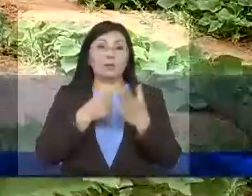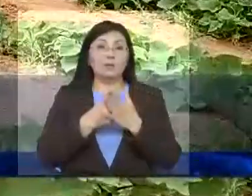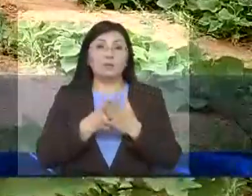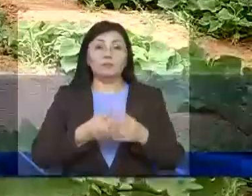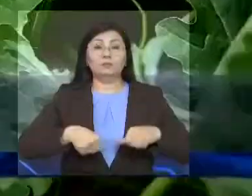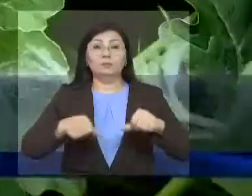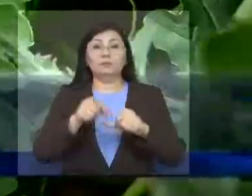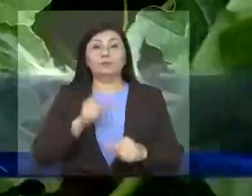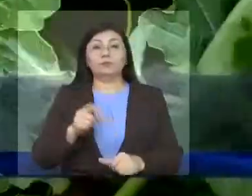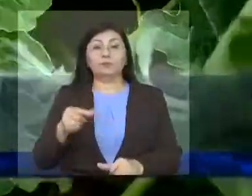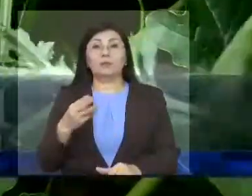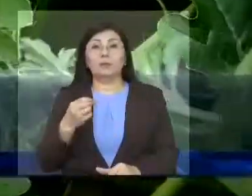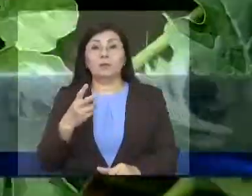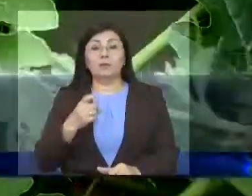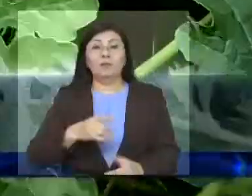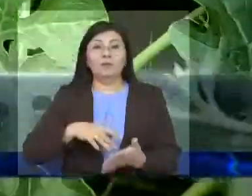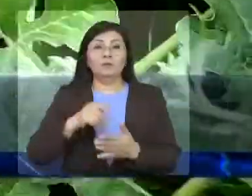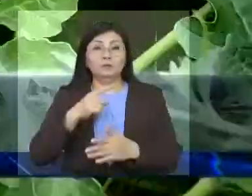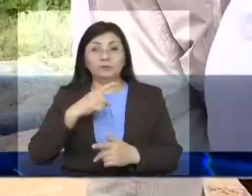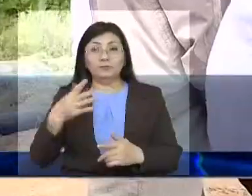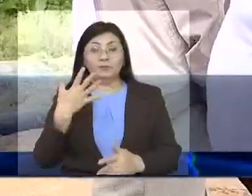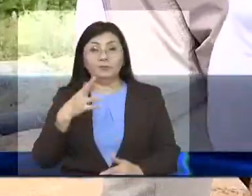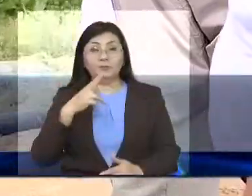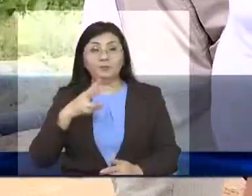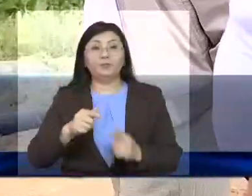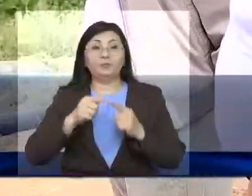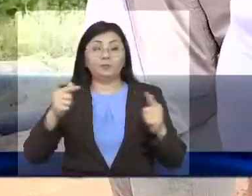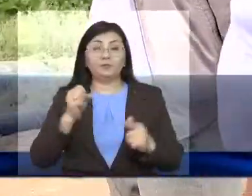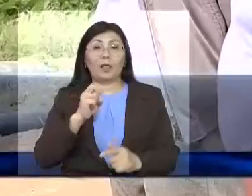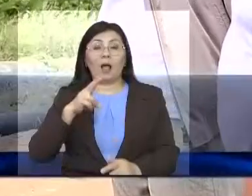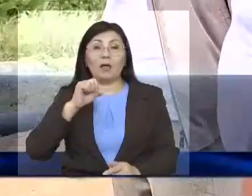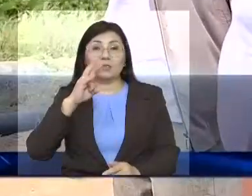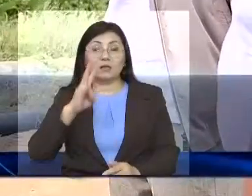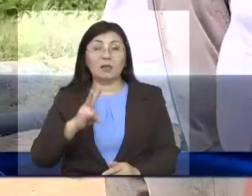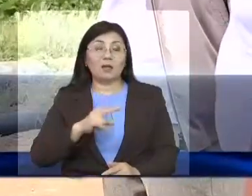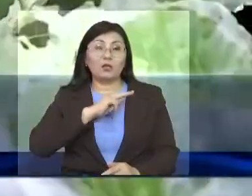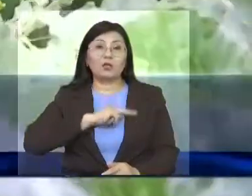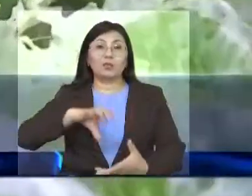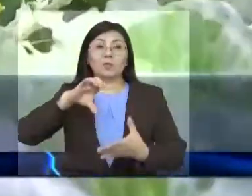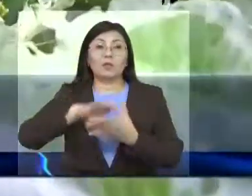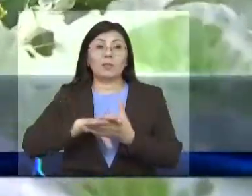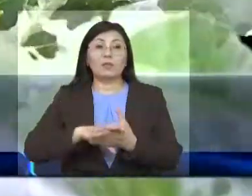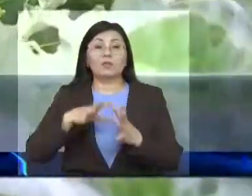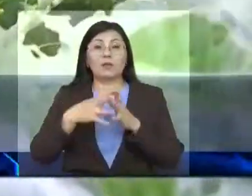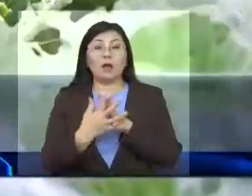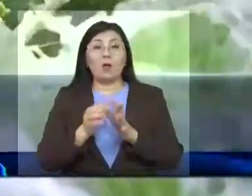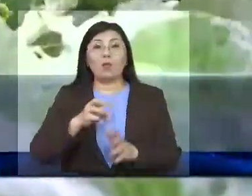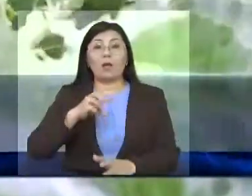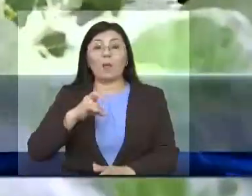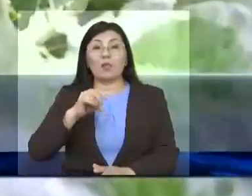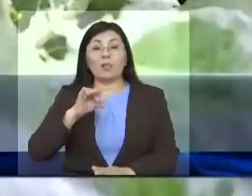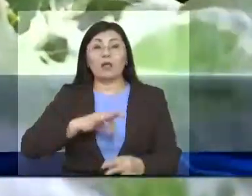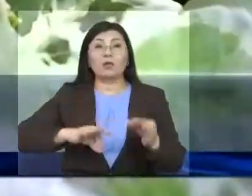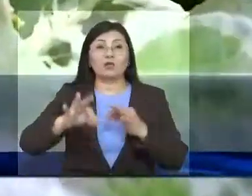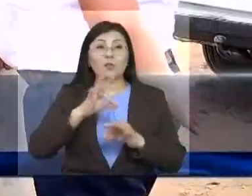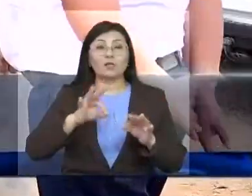мүшелері Шалқар қаласынан 5 шақырым жерде егін шаруашылығымен айналысып отырған Аслан Көптілеуовтің жұмысымен танысты. Ауыл аманаты жобасы аясында шаруа